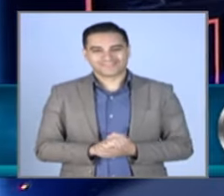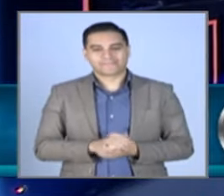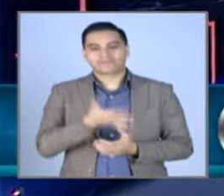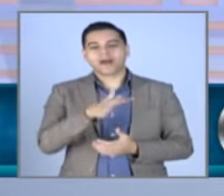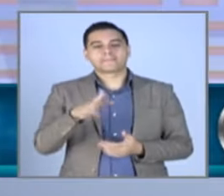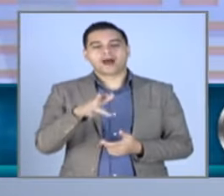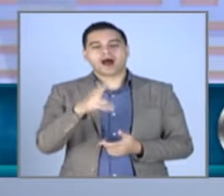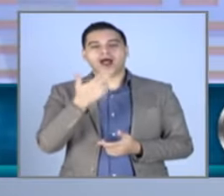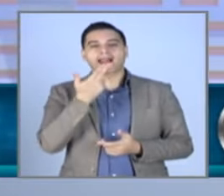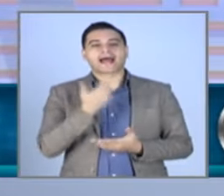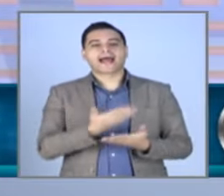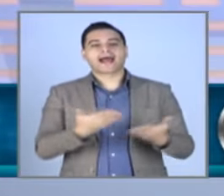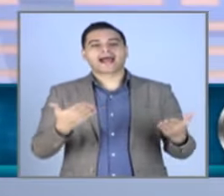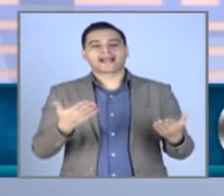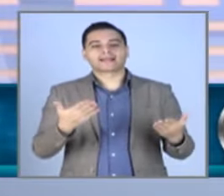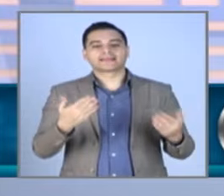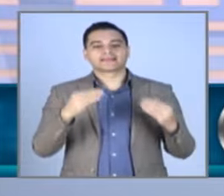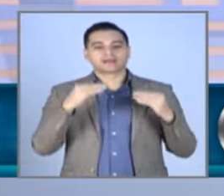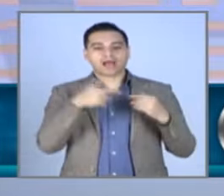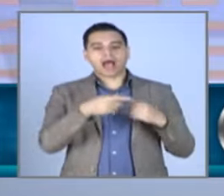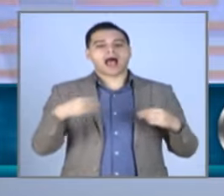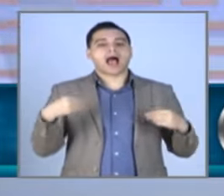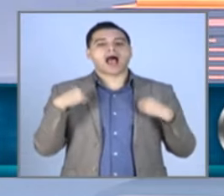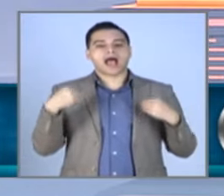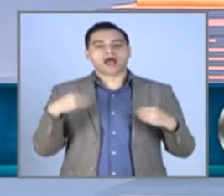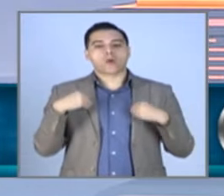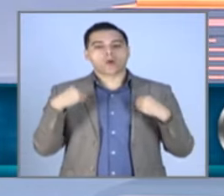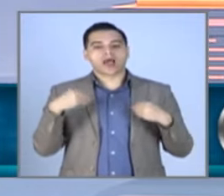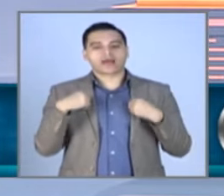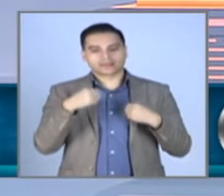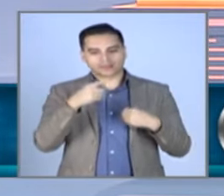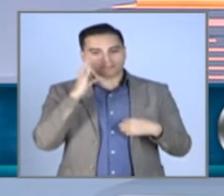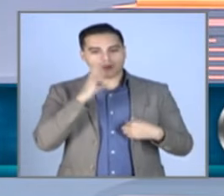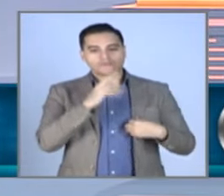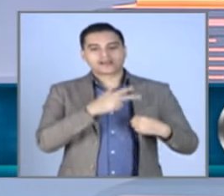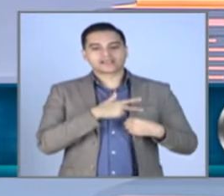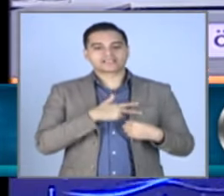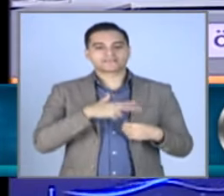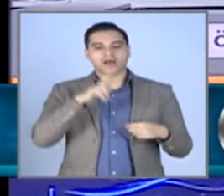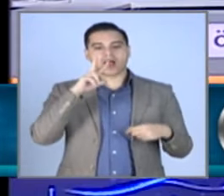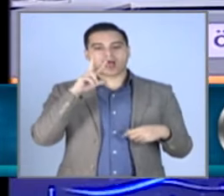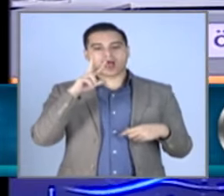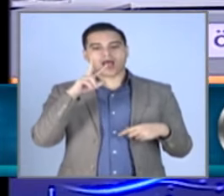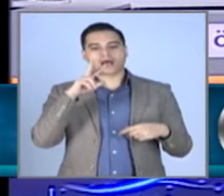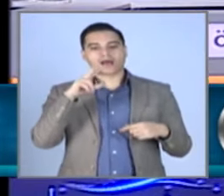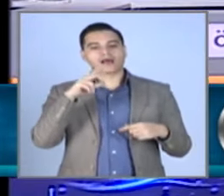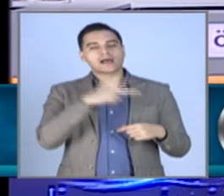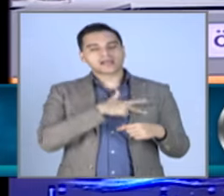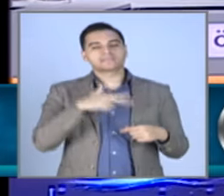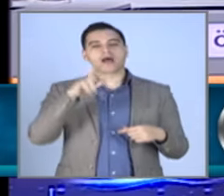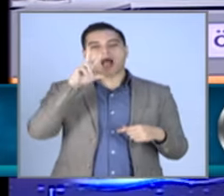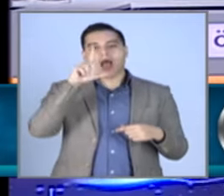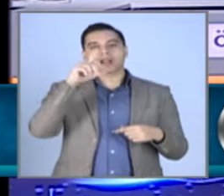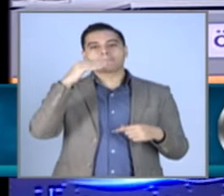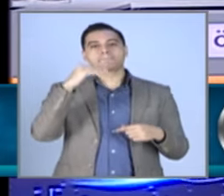البحر الخالد هو حيوان لا يموت الا بتاثير عامل خارجي، فإلى أي أنواع الحيوانات